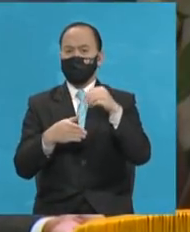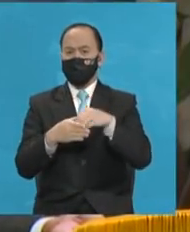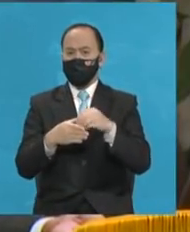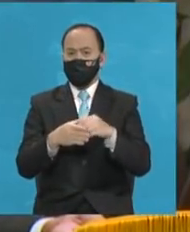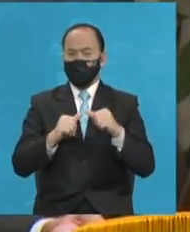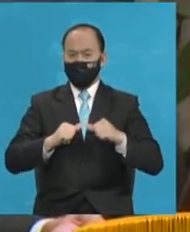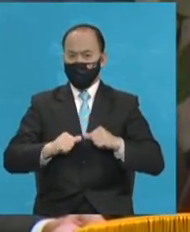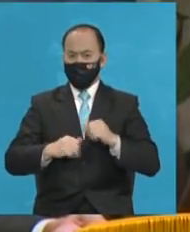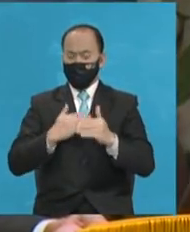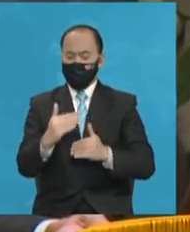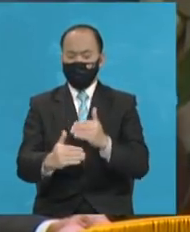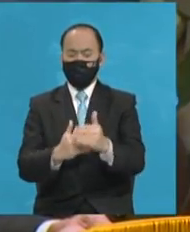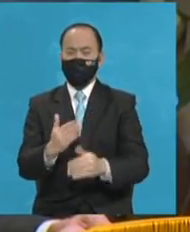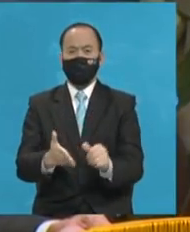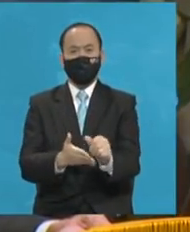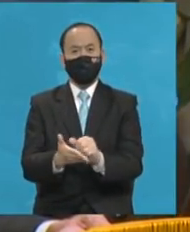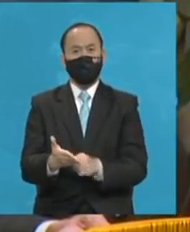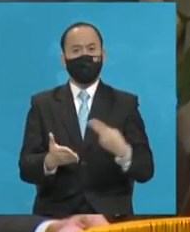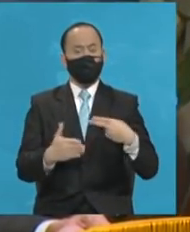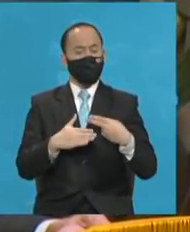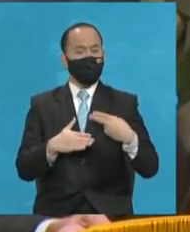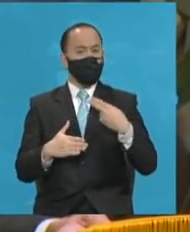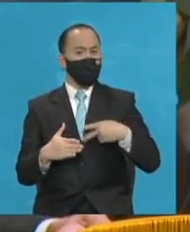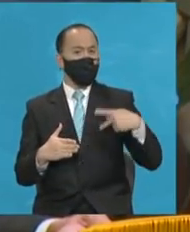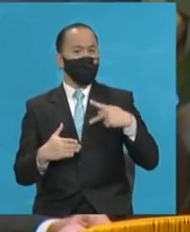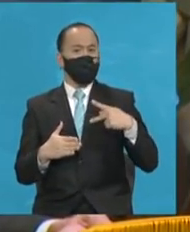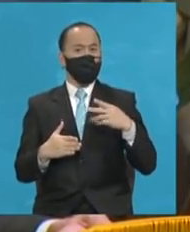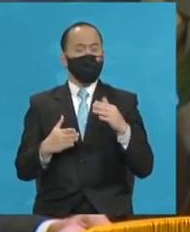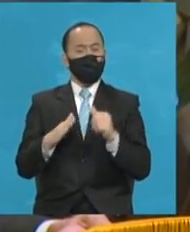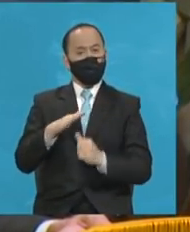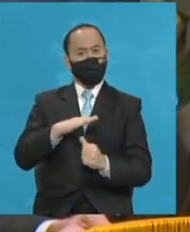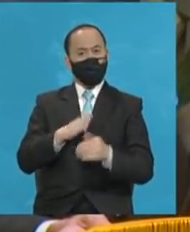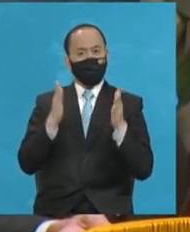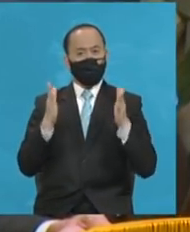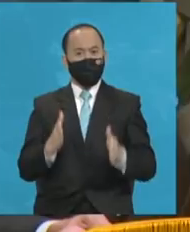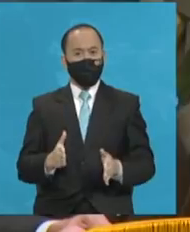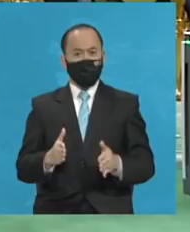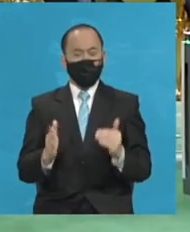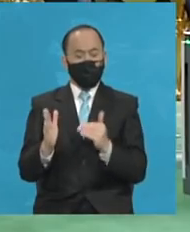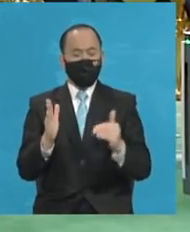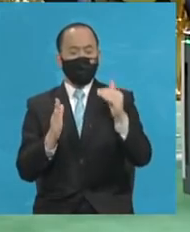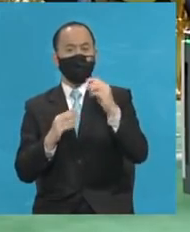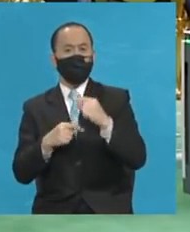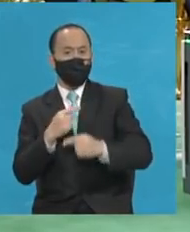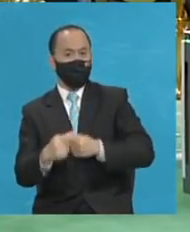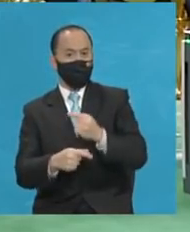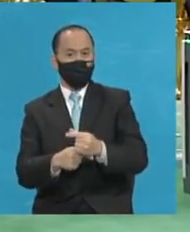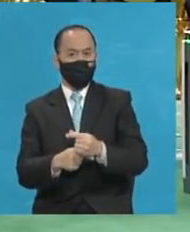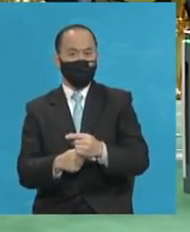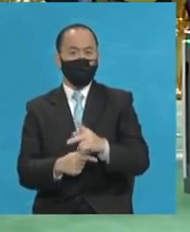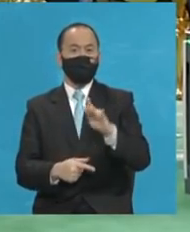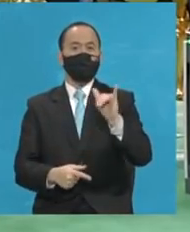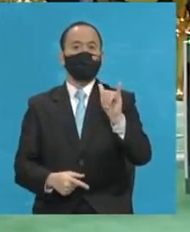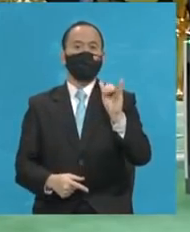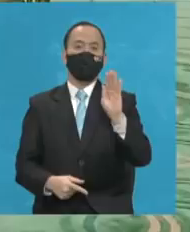memajukan agenda hak asasi manusia di peringkat Global yang amat